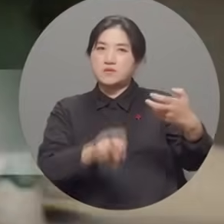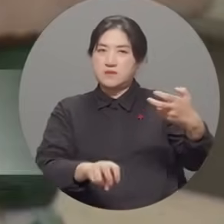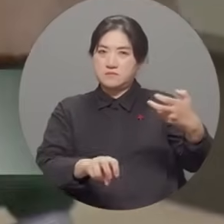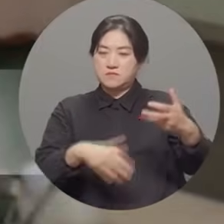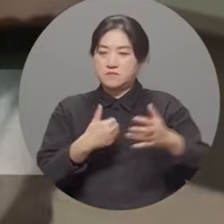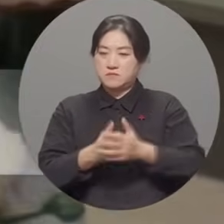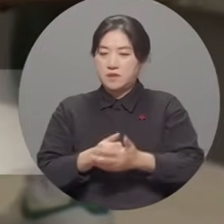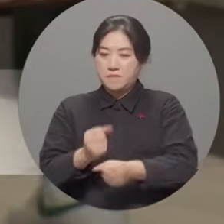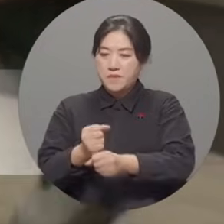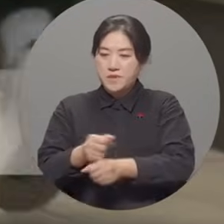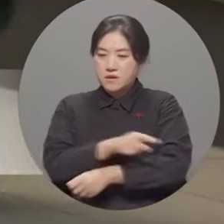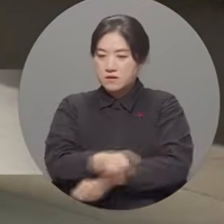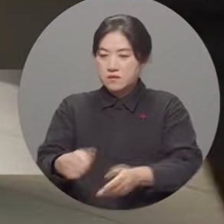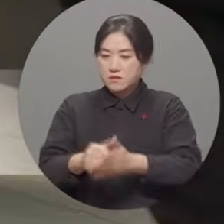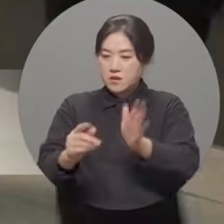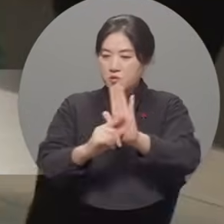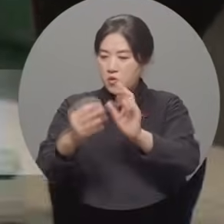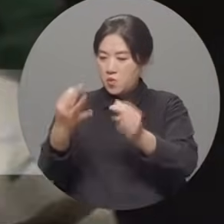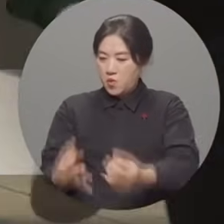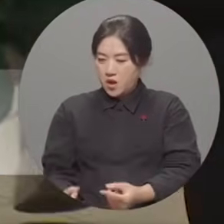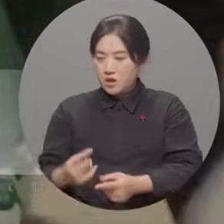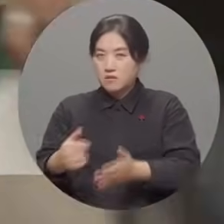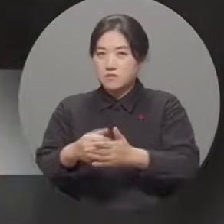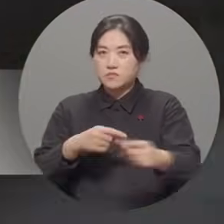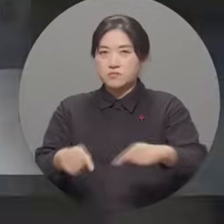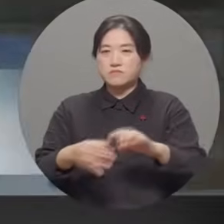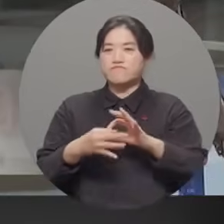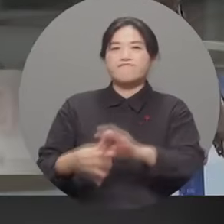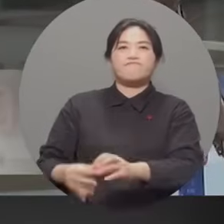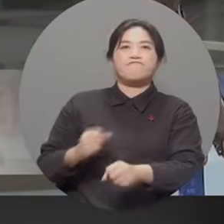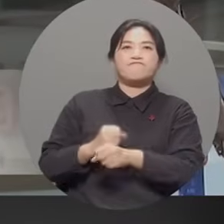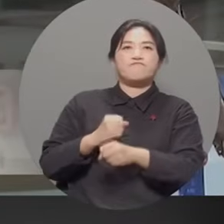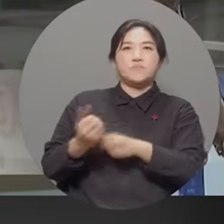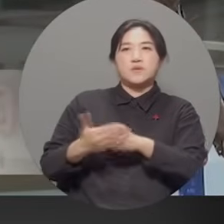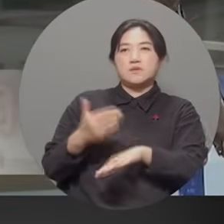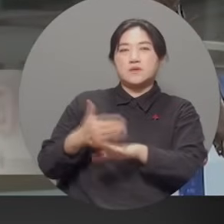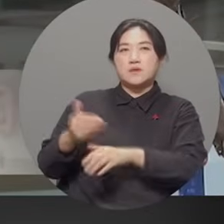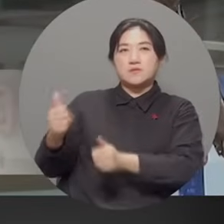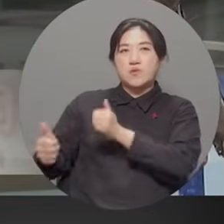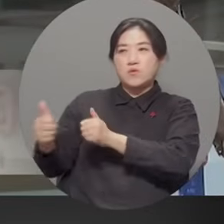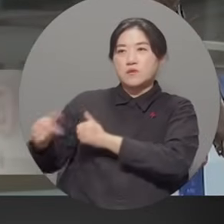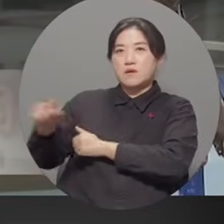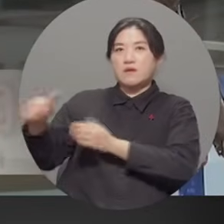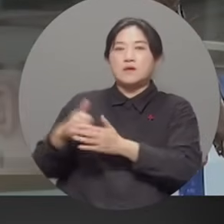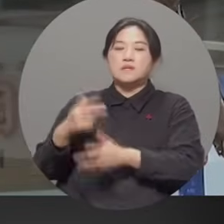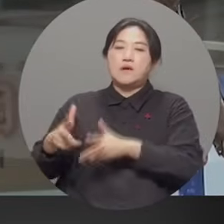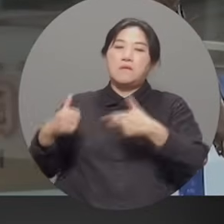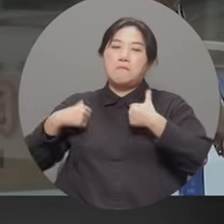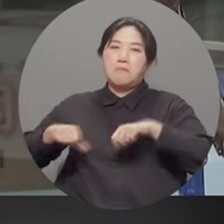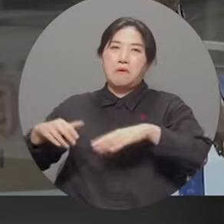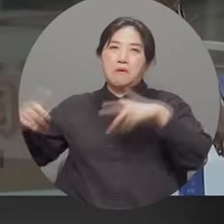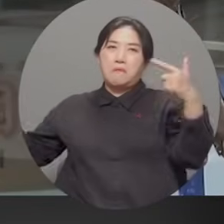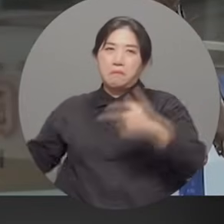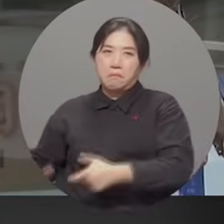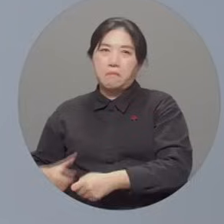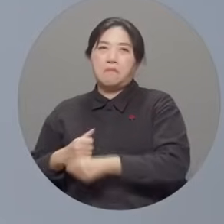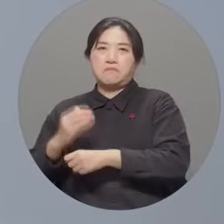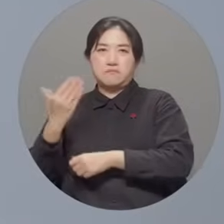납품업체에게 광고비 할인 등의 혜택을 주는 정책을 유지하면서 다른 경쟁사들은 사업을 접거나 규모를 줄여야